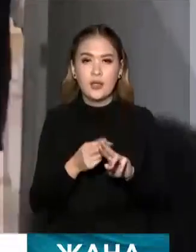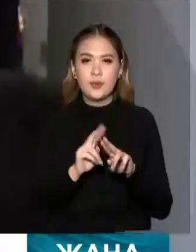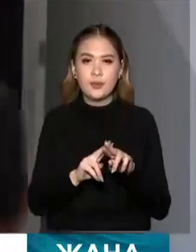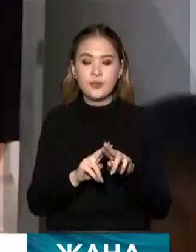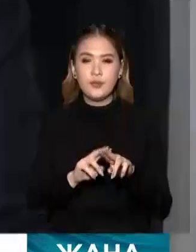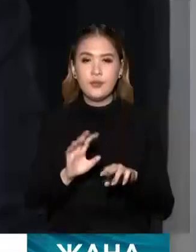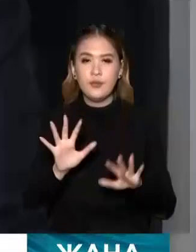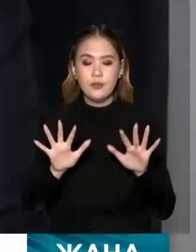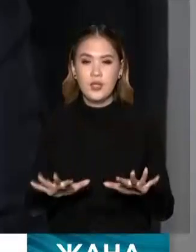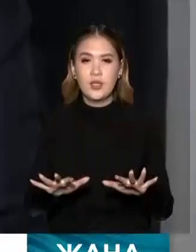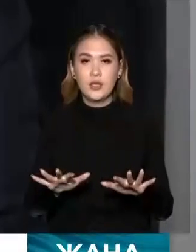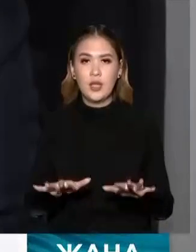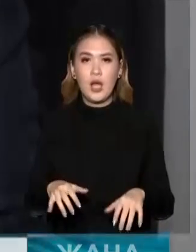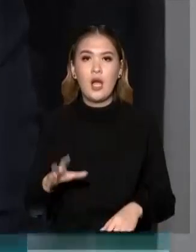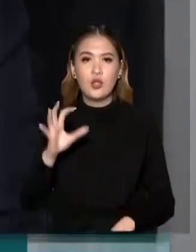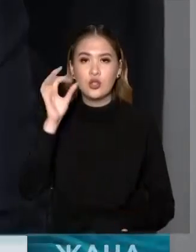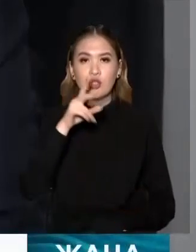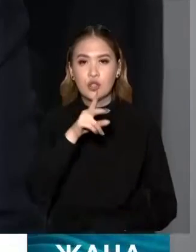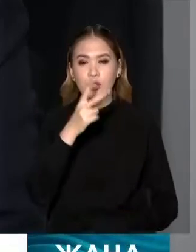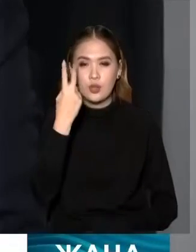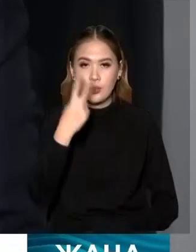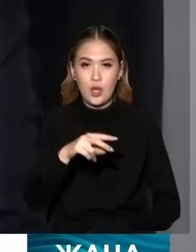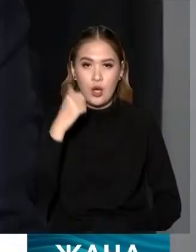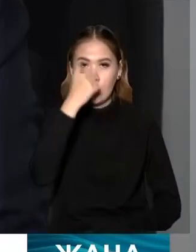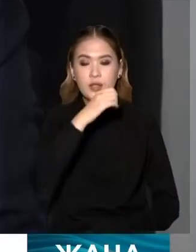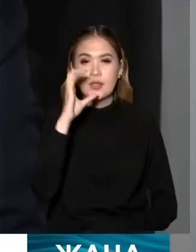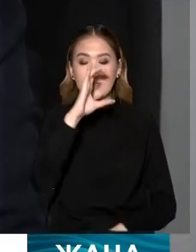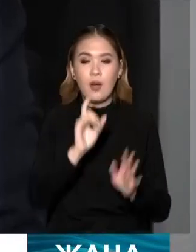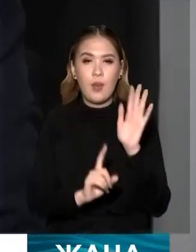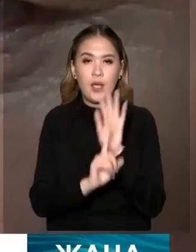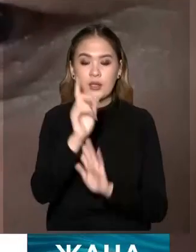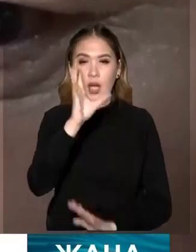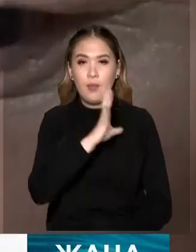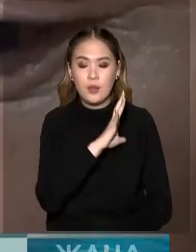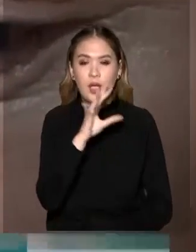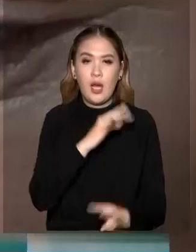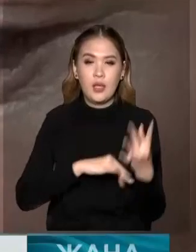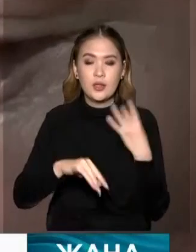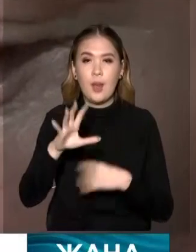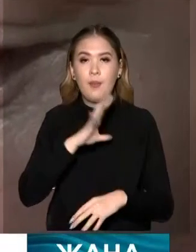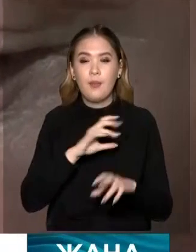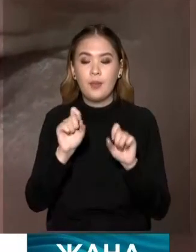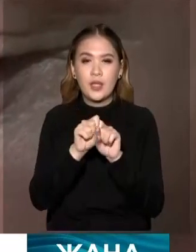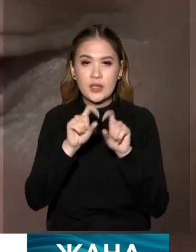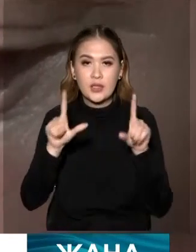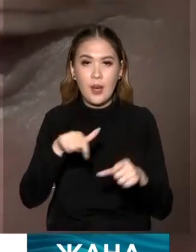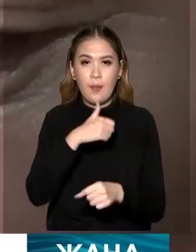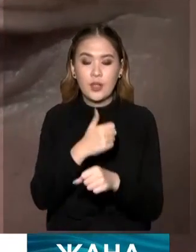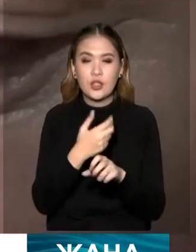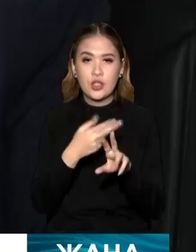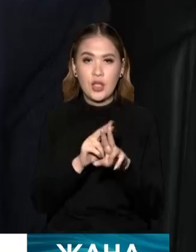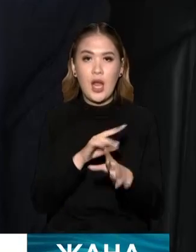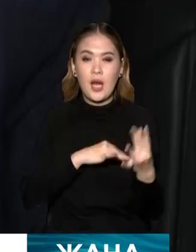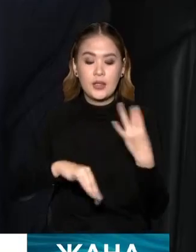білім бөліміндегілер. Бұл мәселе 2020 жылдың 42 айында көтерілді. Мектеп басшылары өз ұжымымен